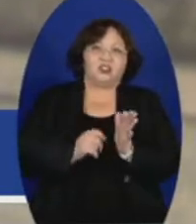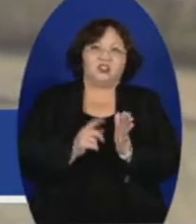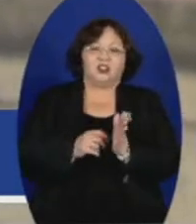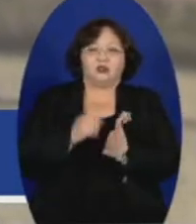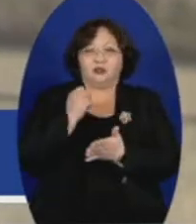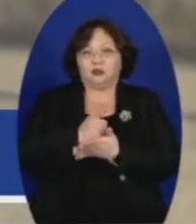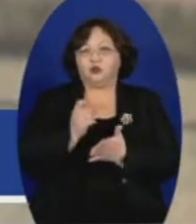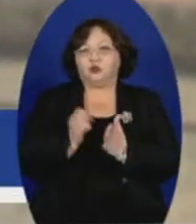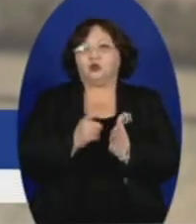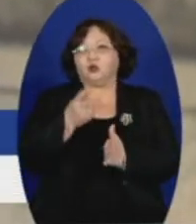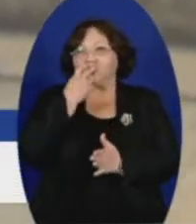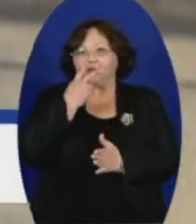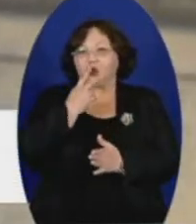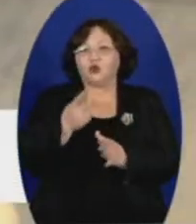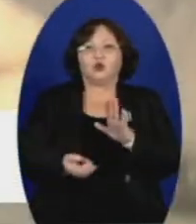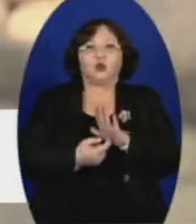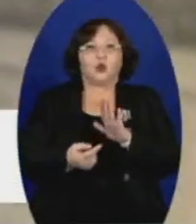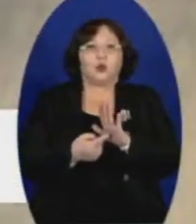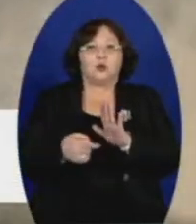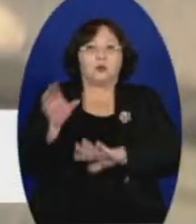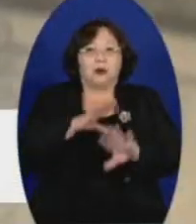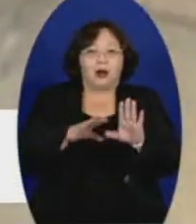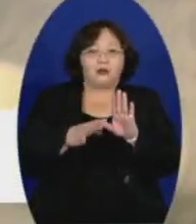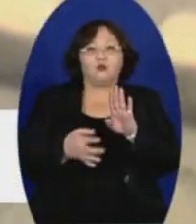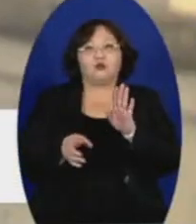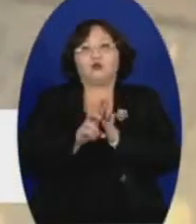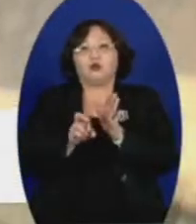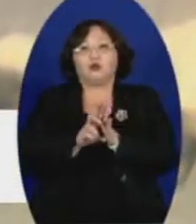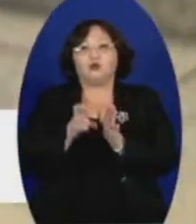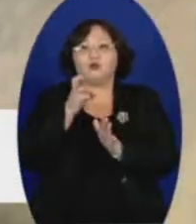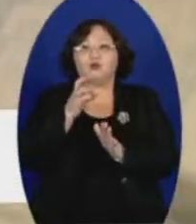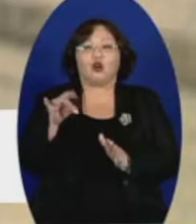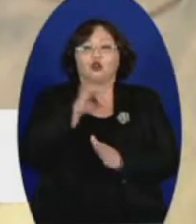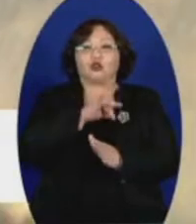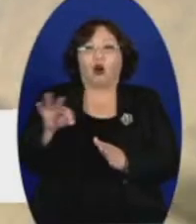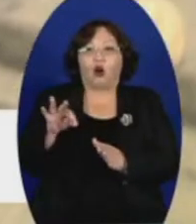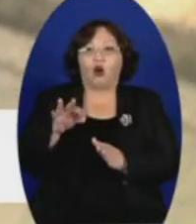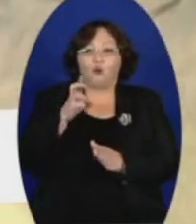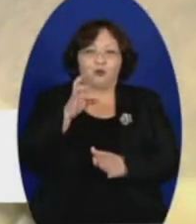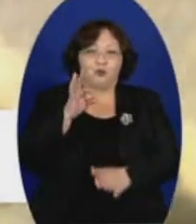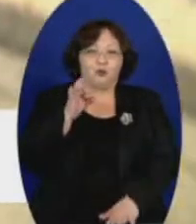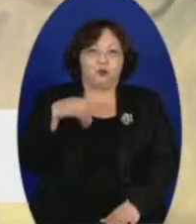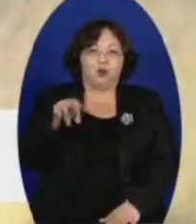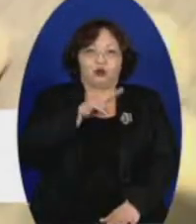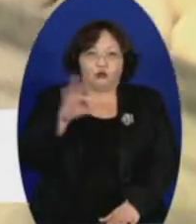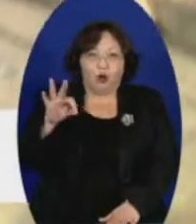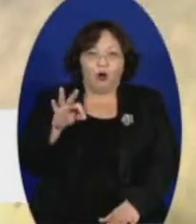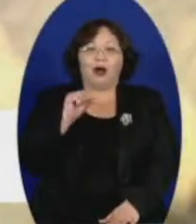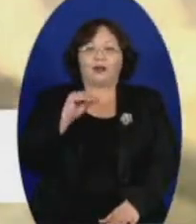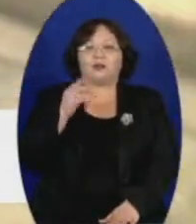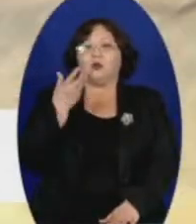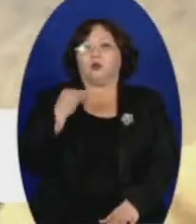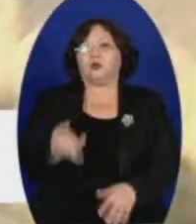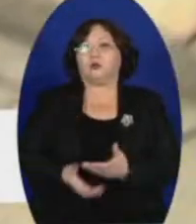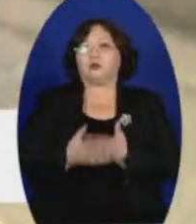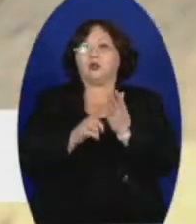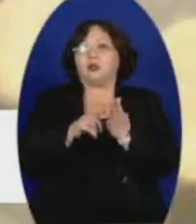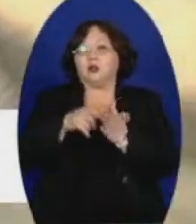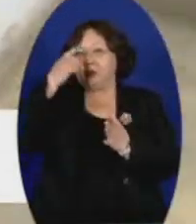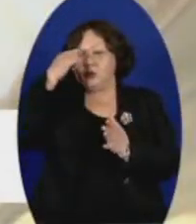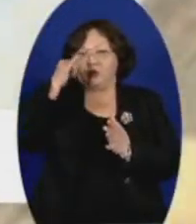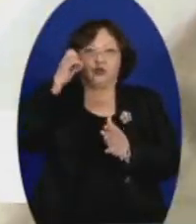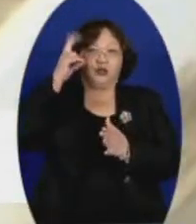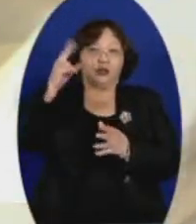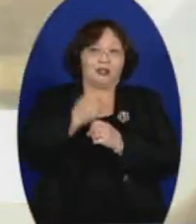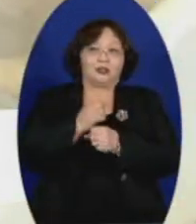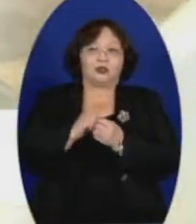тулд бол одоо суур үзүүлэл болох бордоо аж ахуйг бол дэмжих шаардлагатай гэдгийг өнөөдөр Монгол улсын ерөнхийлөгч ажилласан 3 үйлдвэрийн